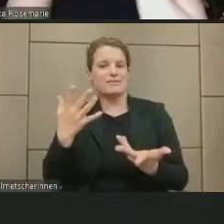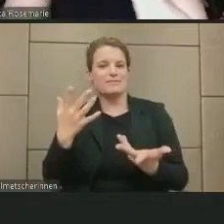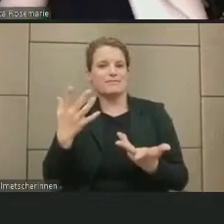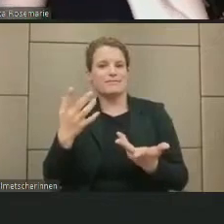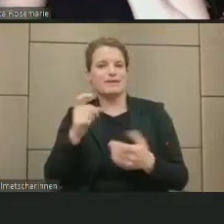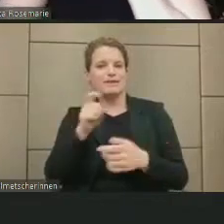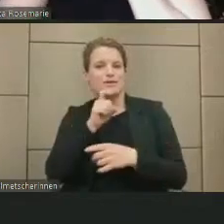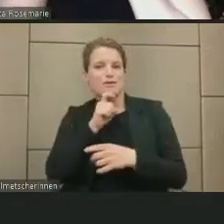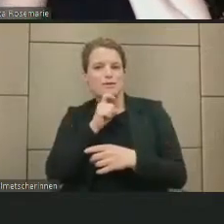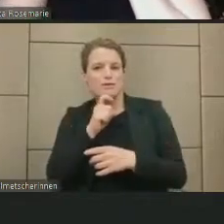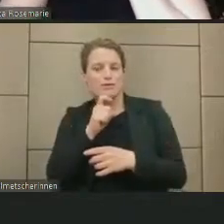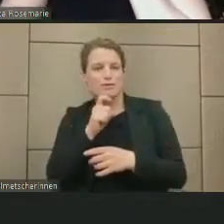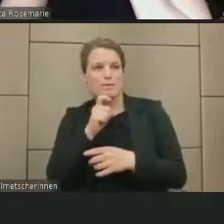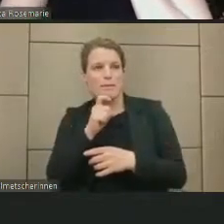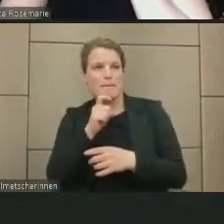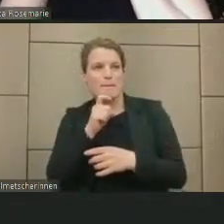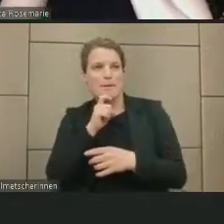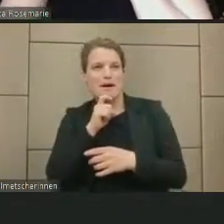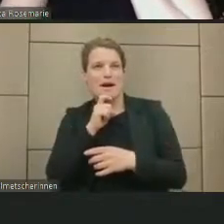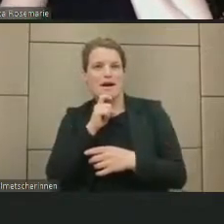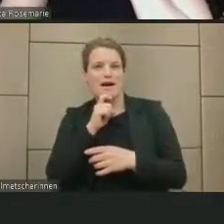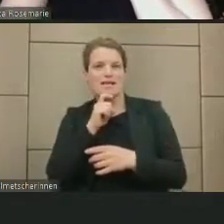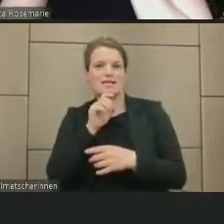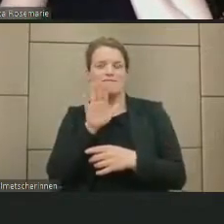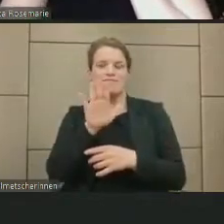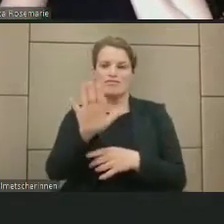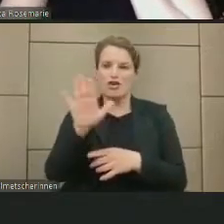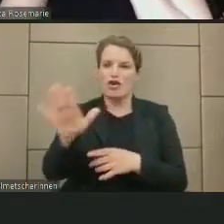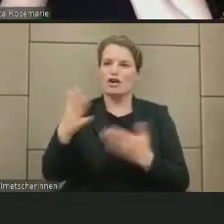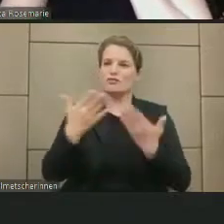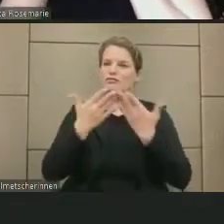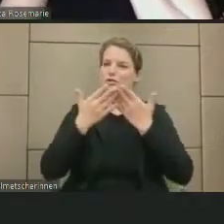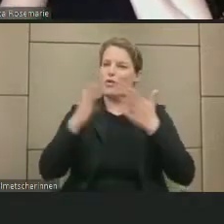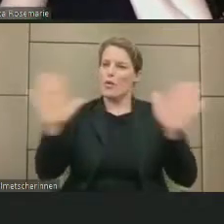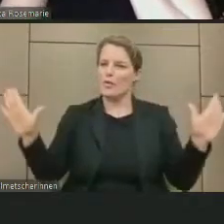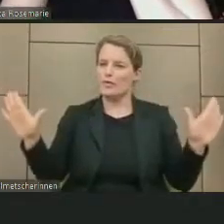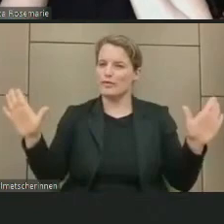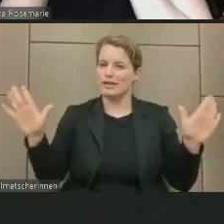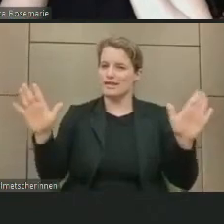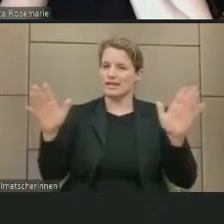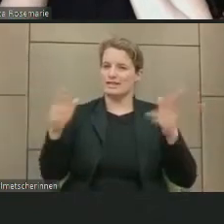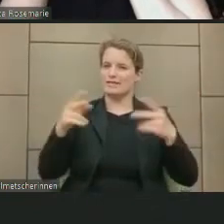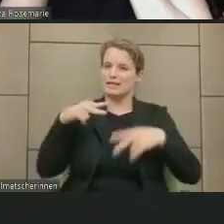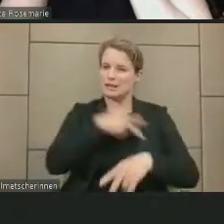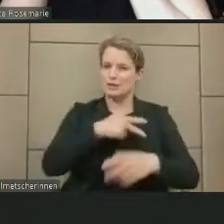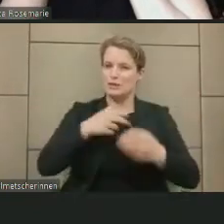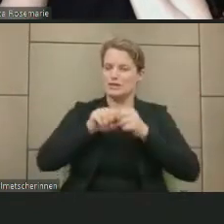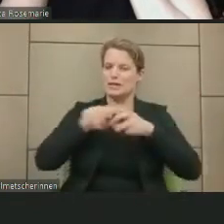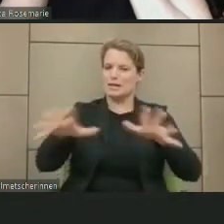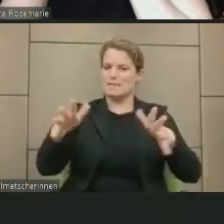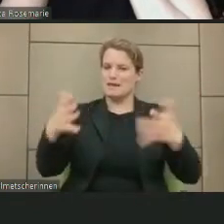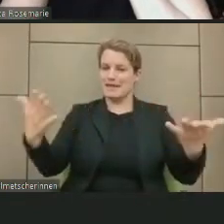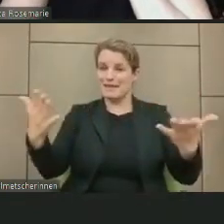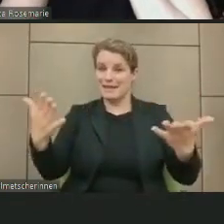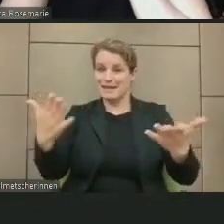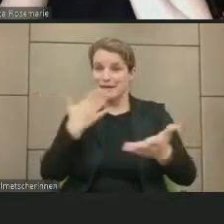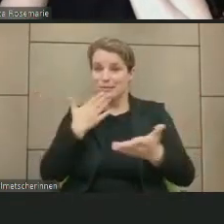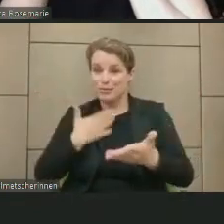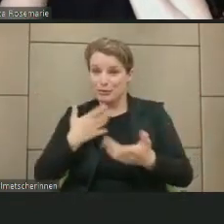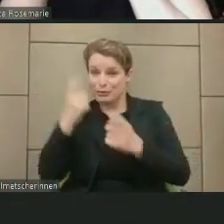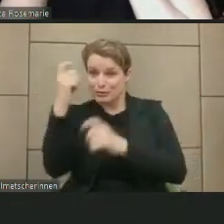an eurem Öffentlichsein auf Social Media? Bianca, magst du anfangen?